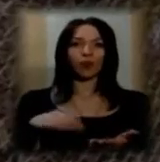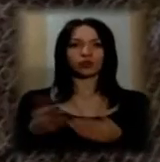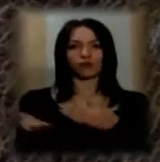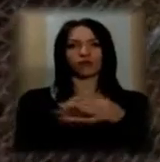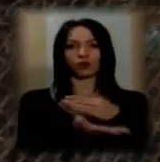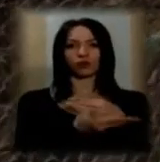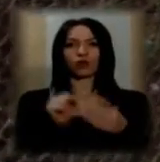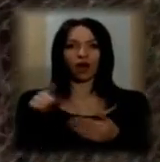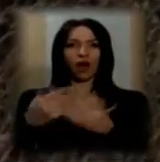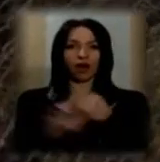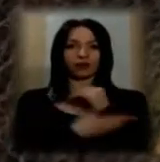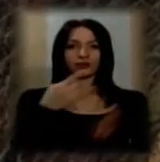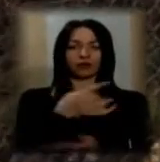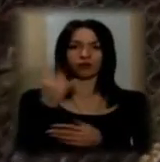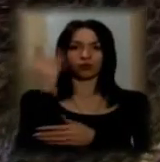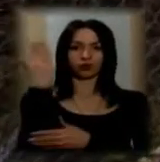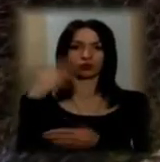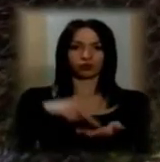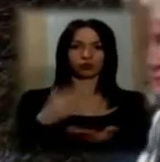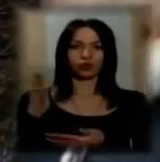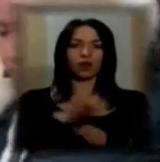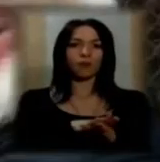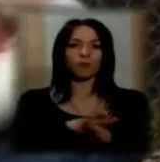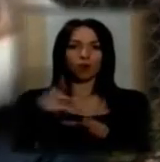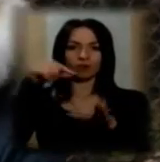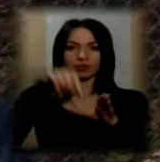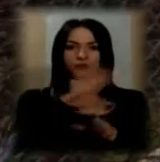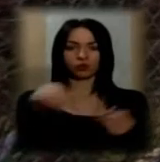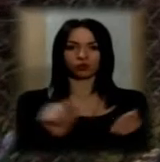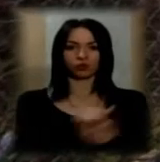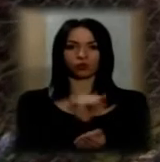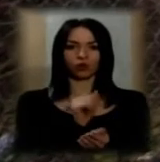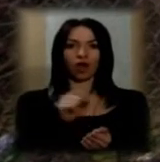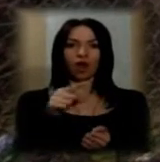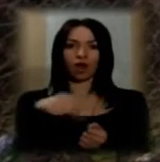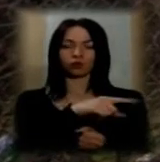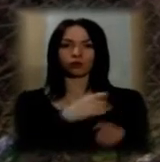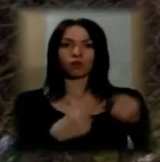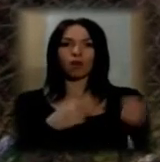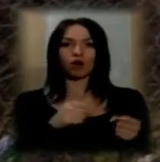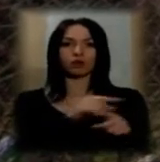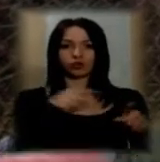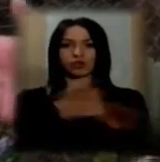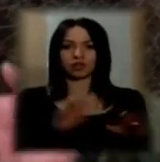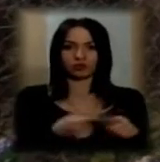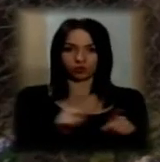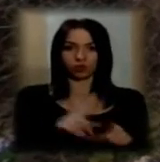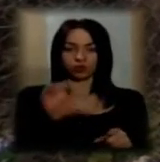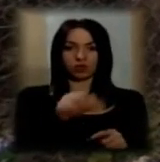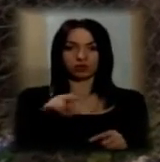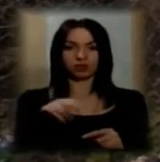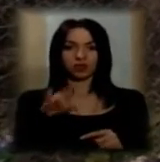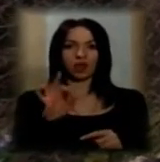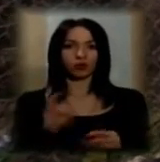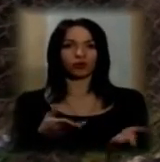стоїть трухляве. Повністю всередині сухе. А тут машини, тут діти, це ж садок. У нас у будинку